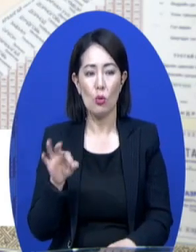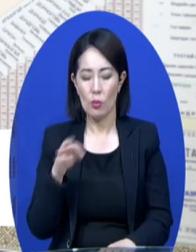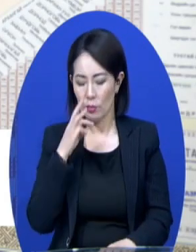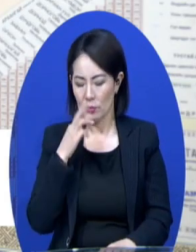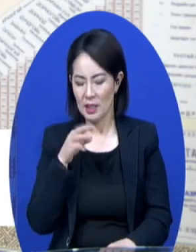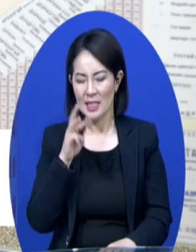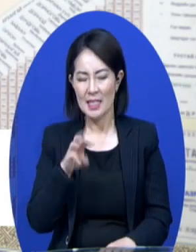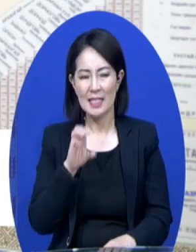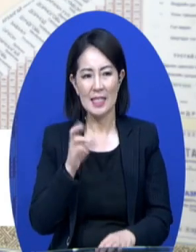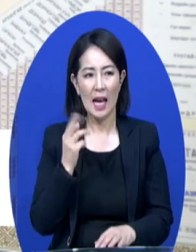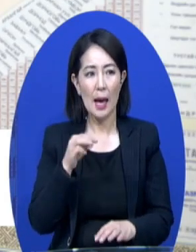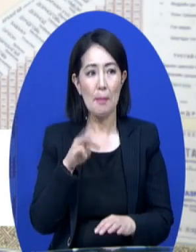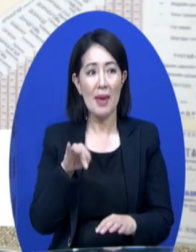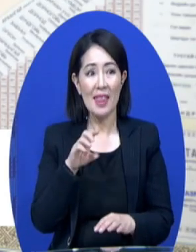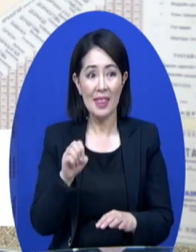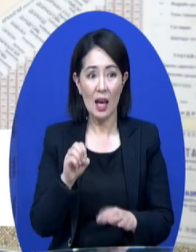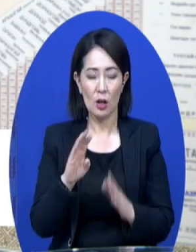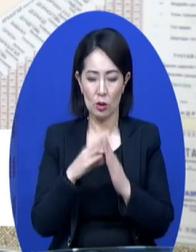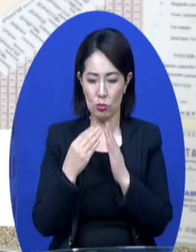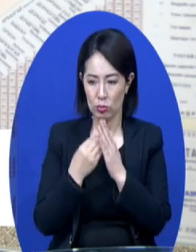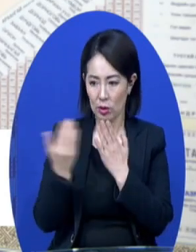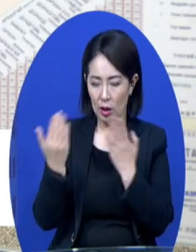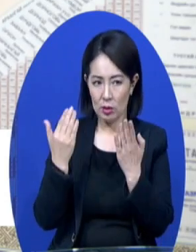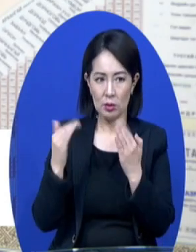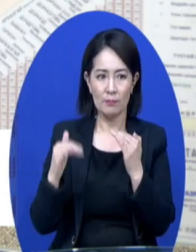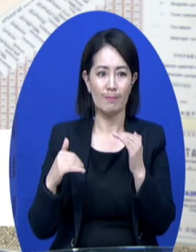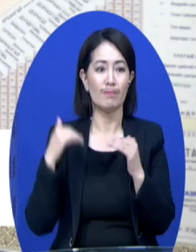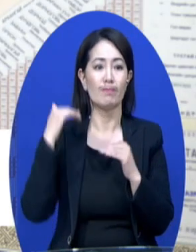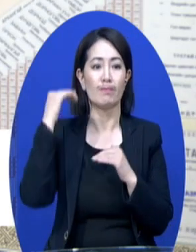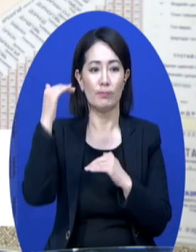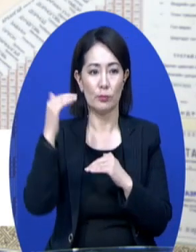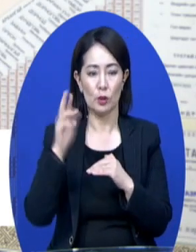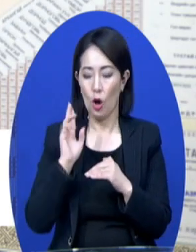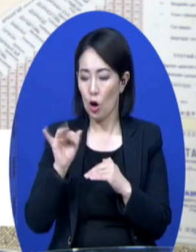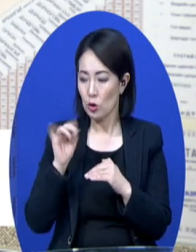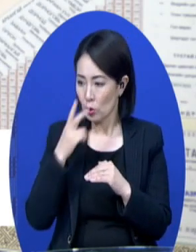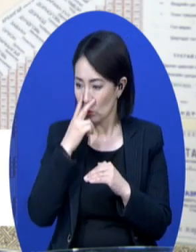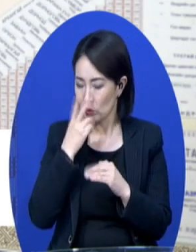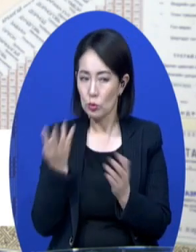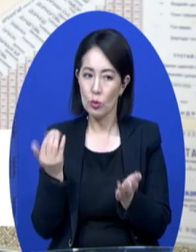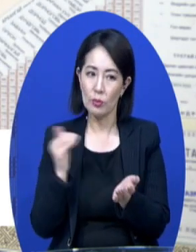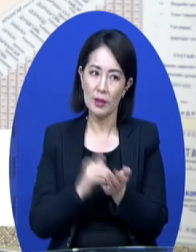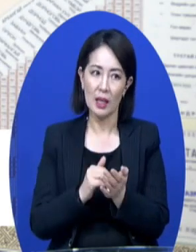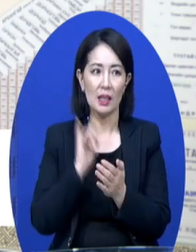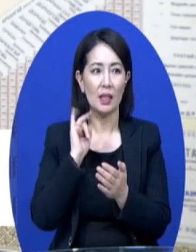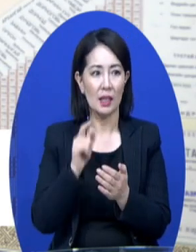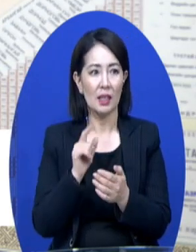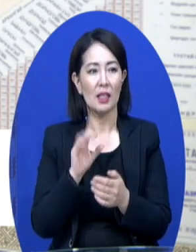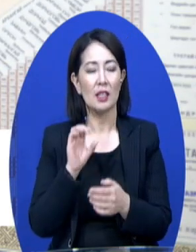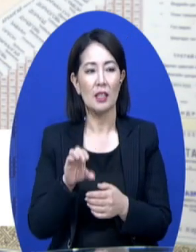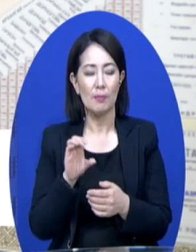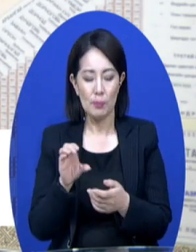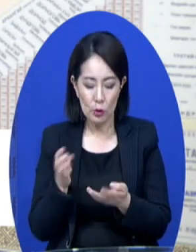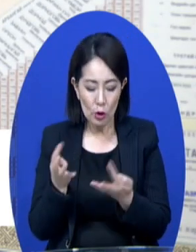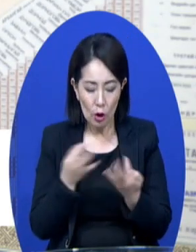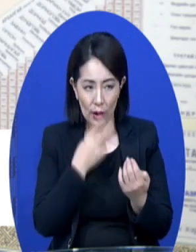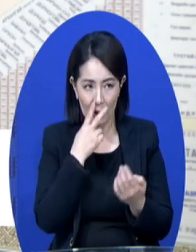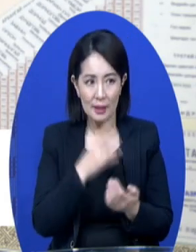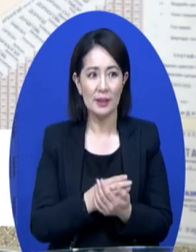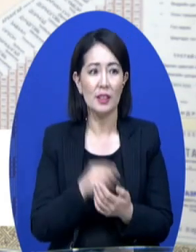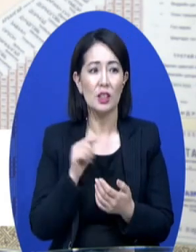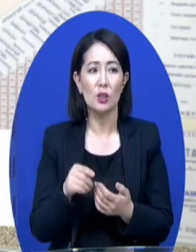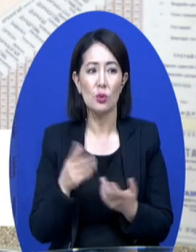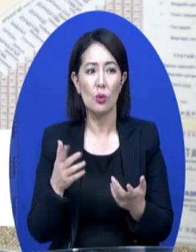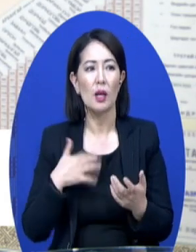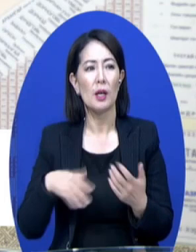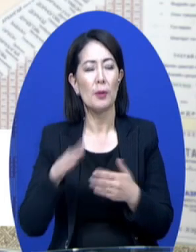Media буюу өрхийн хэрэглэгчтэй харьцуулахад бол хамаагүй өндөр. Ер нь контентын үзэлт нь бол 4 дахин өндөр ийм статистик харагдаж байгаа. За энэ нь бол